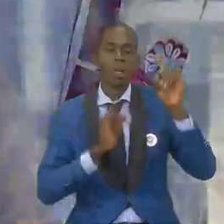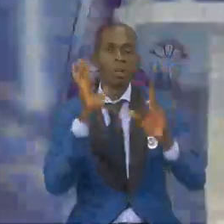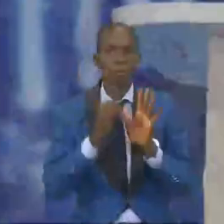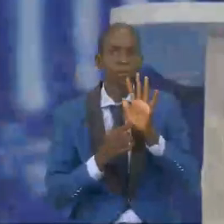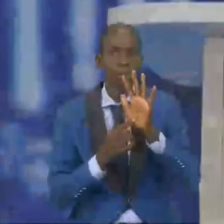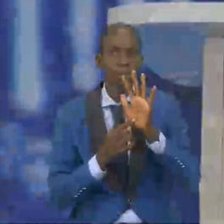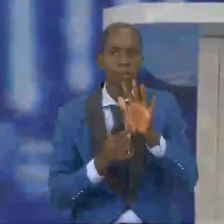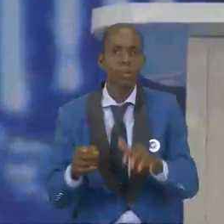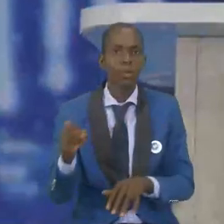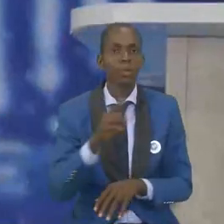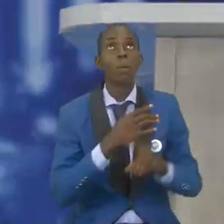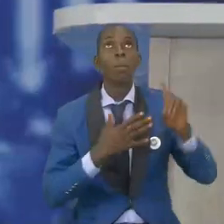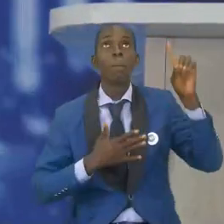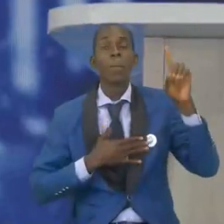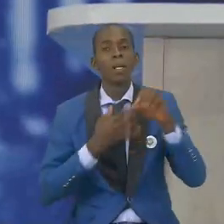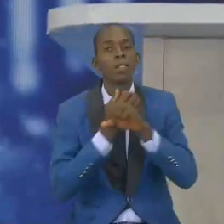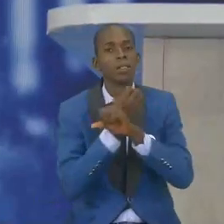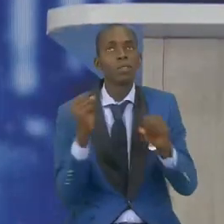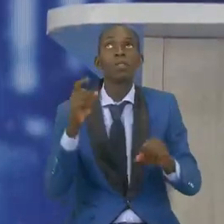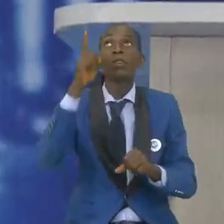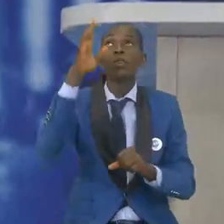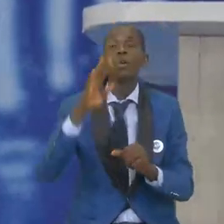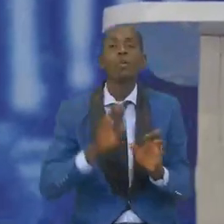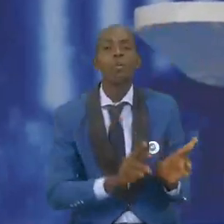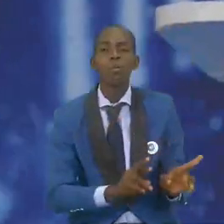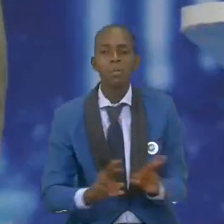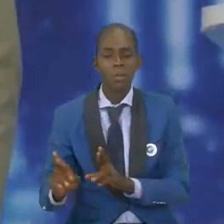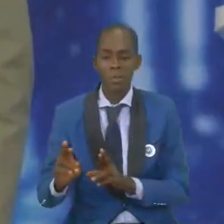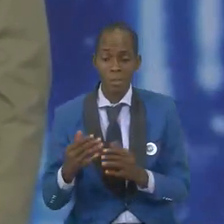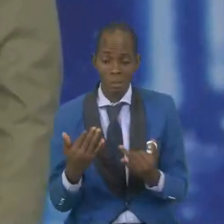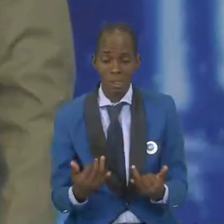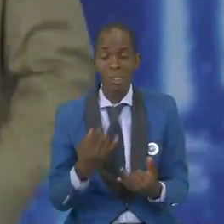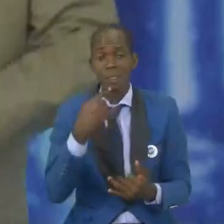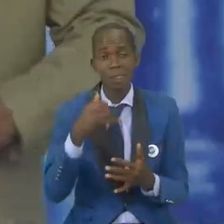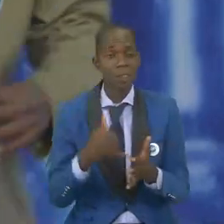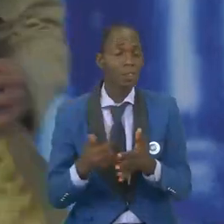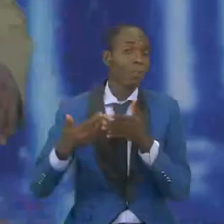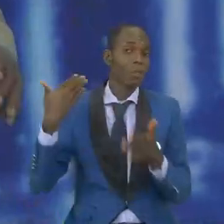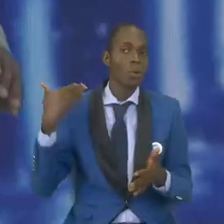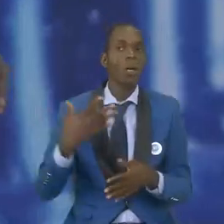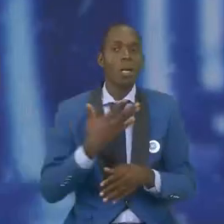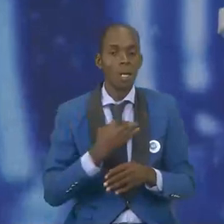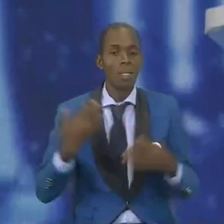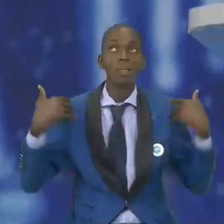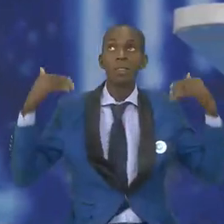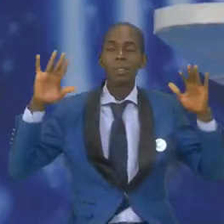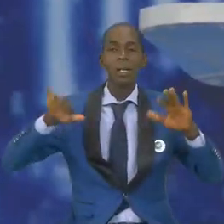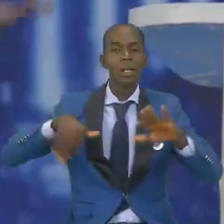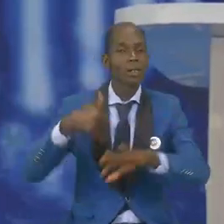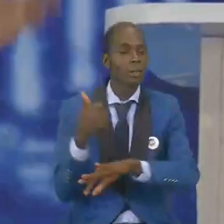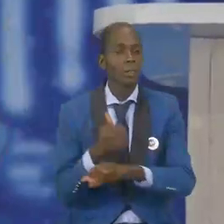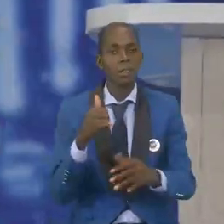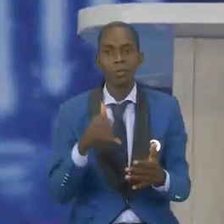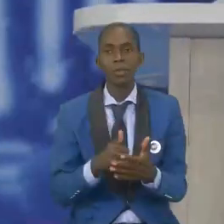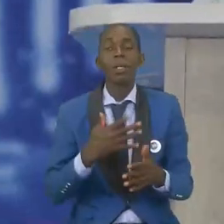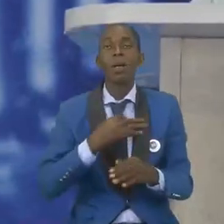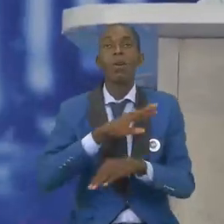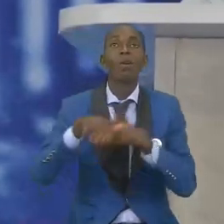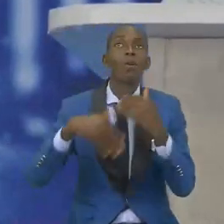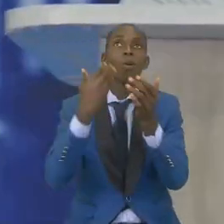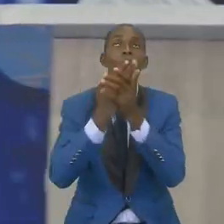moi, je te délivrerai. Je te montrerai mon salut. Dieu l'a dit déjà.